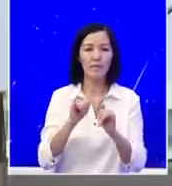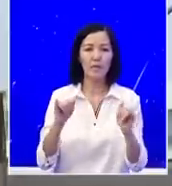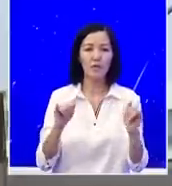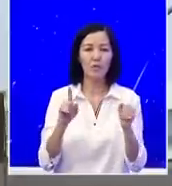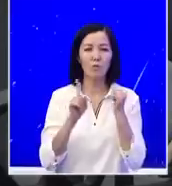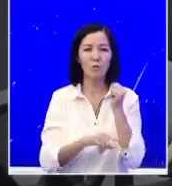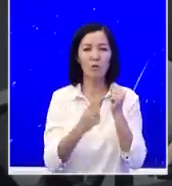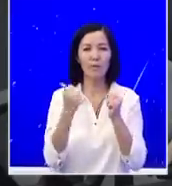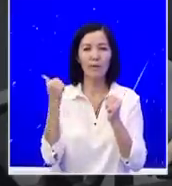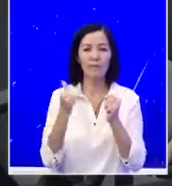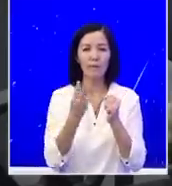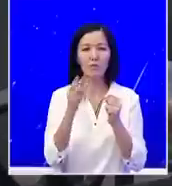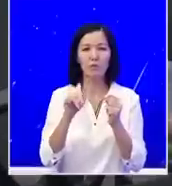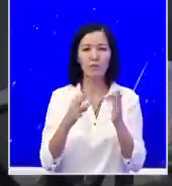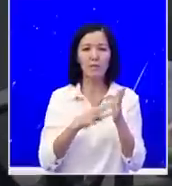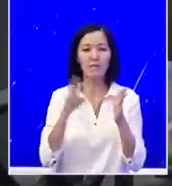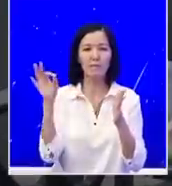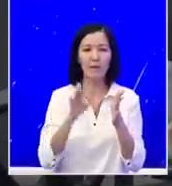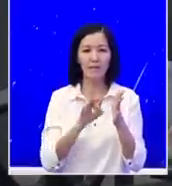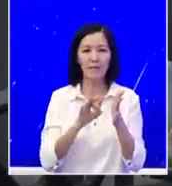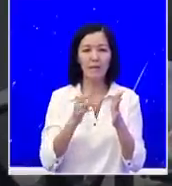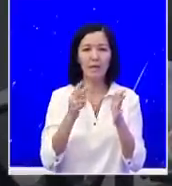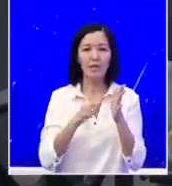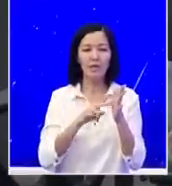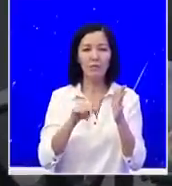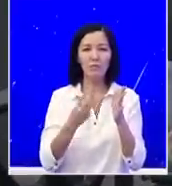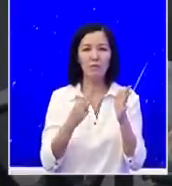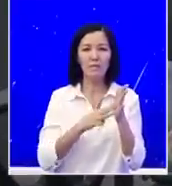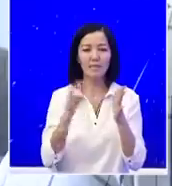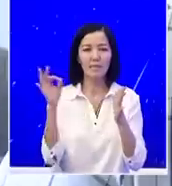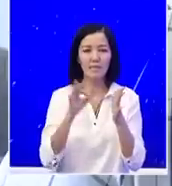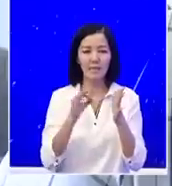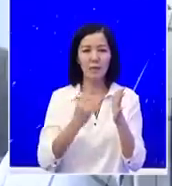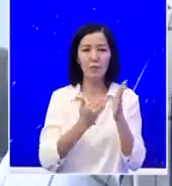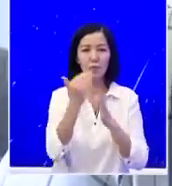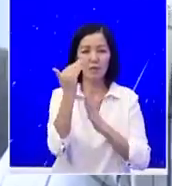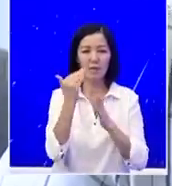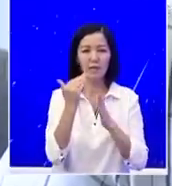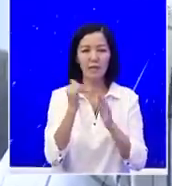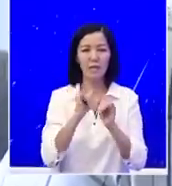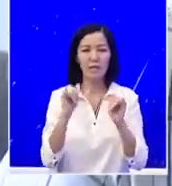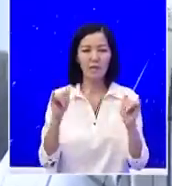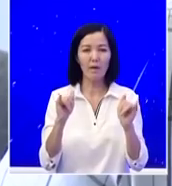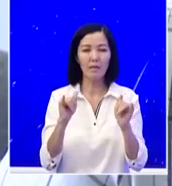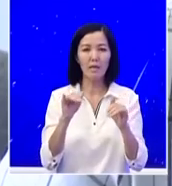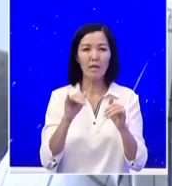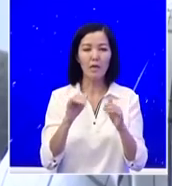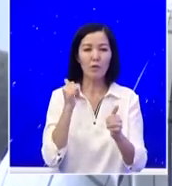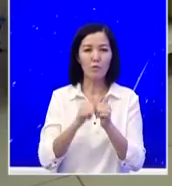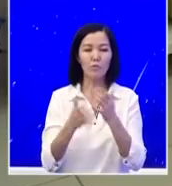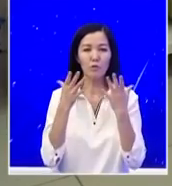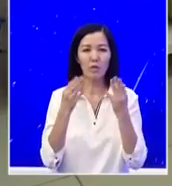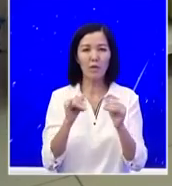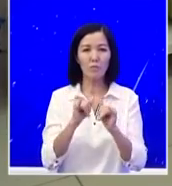індеттің таралуы соңғы бір аптада 3,18%-дан 7,18%-ге жеткен. Вирустың күн санап өршуіне